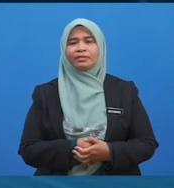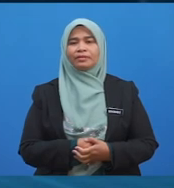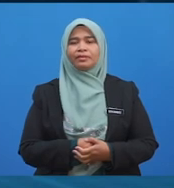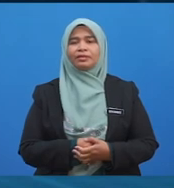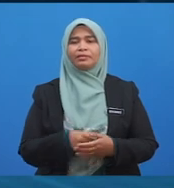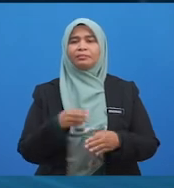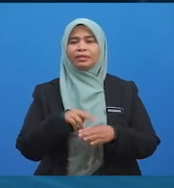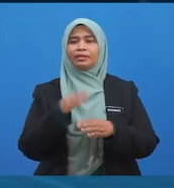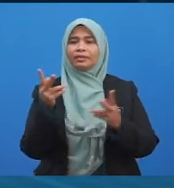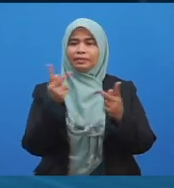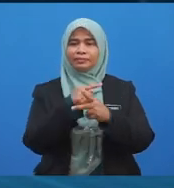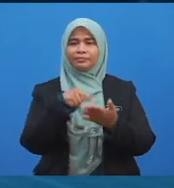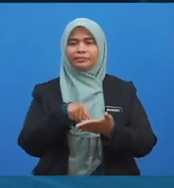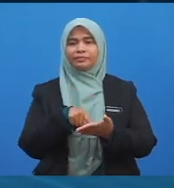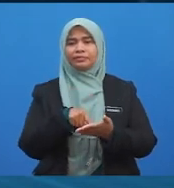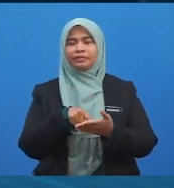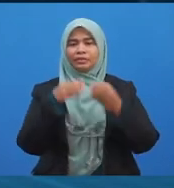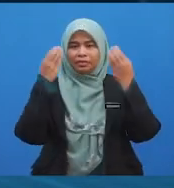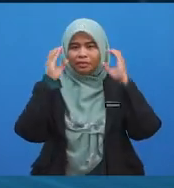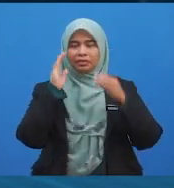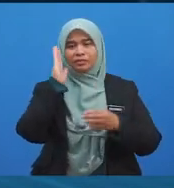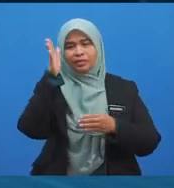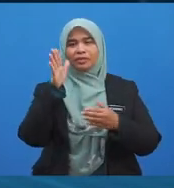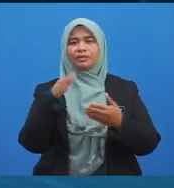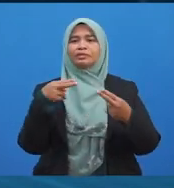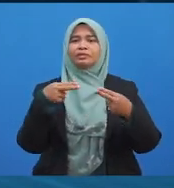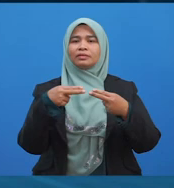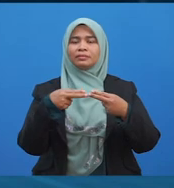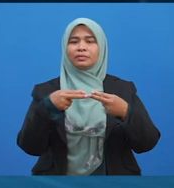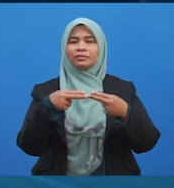Pada episod kali ini, Cikgu akan menyambung